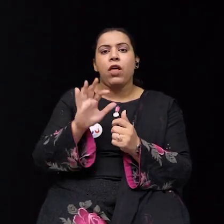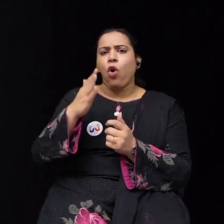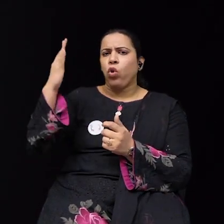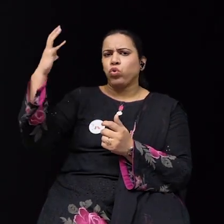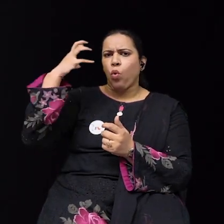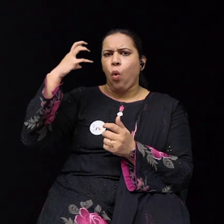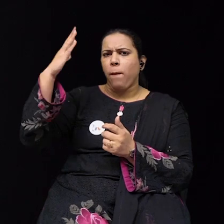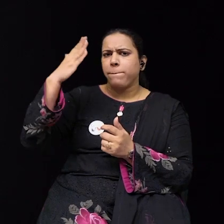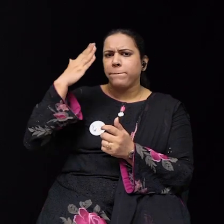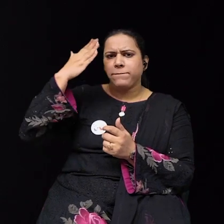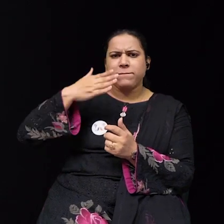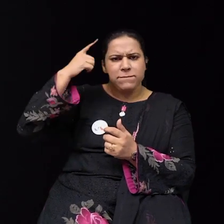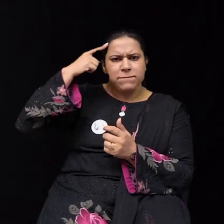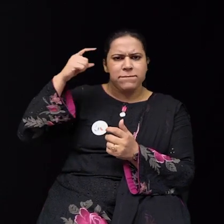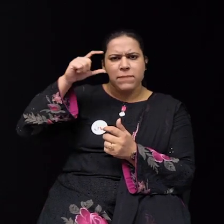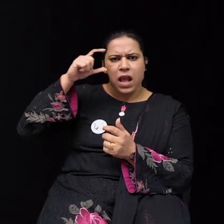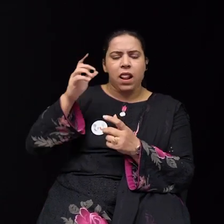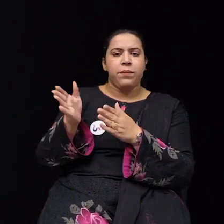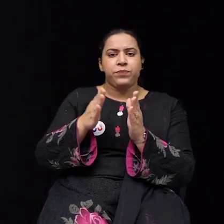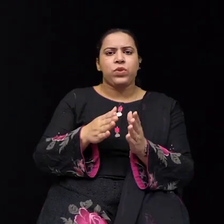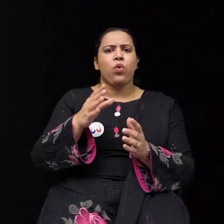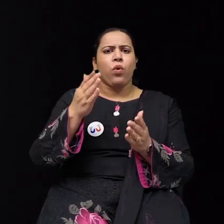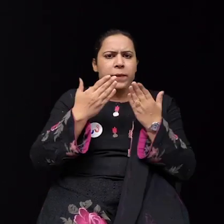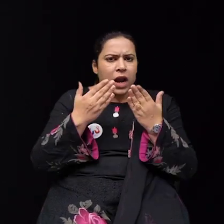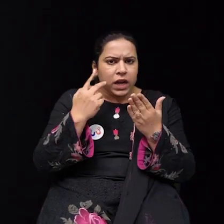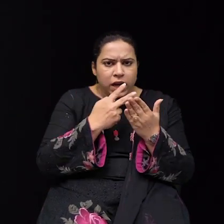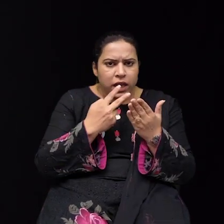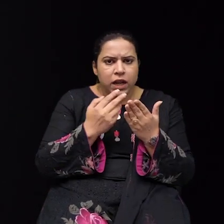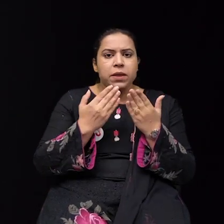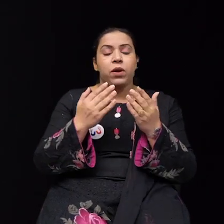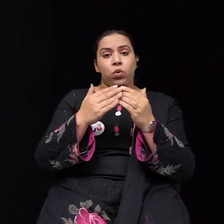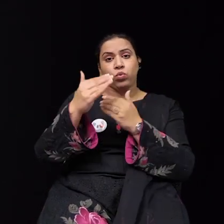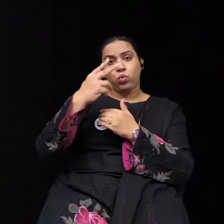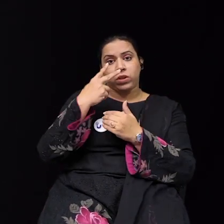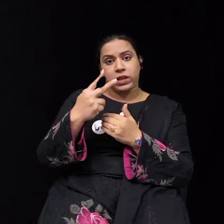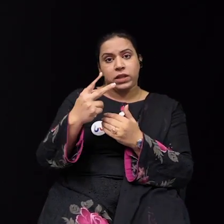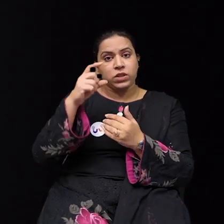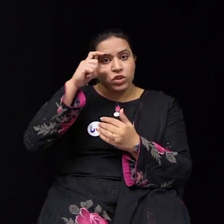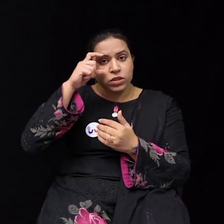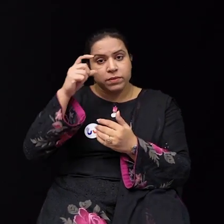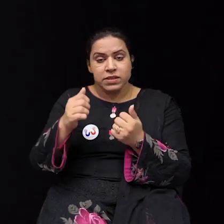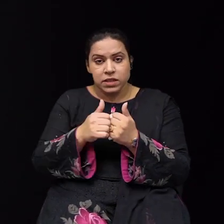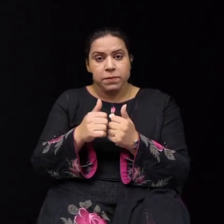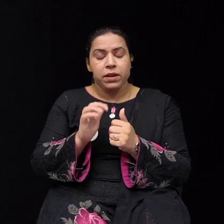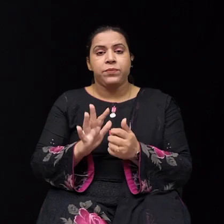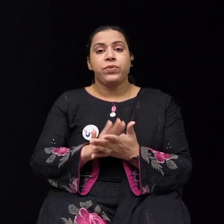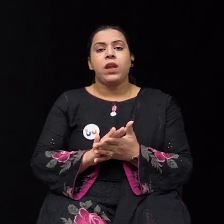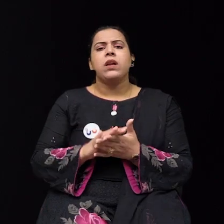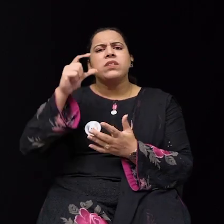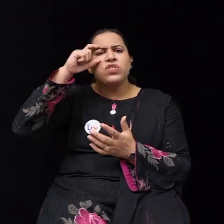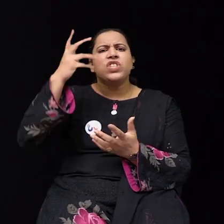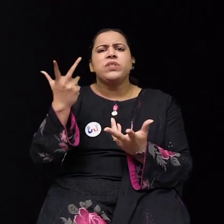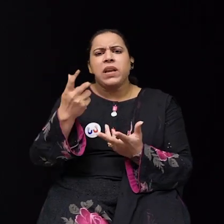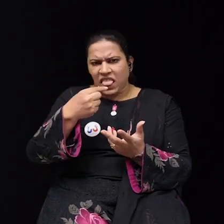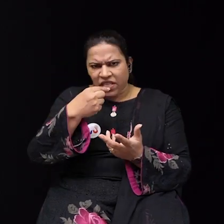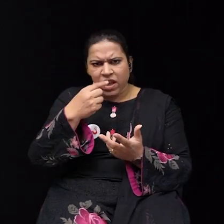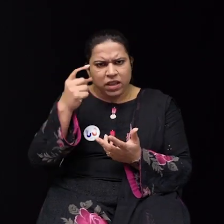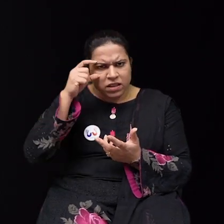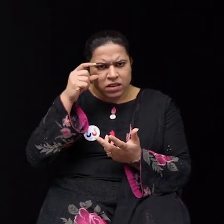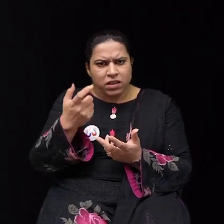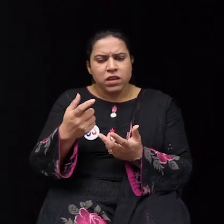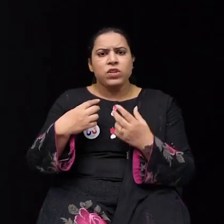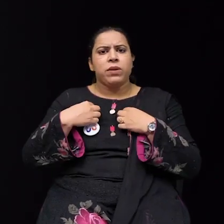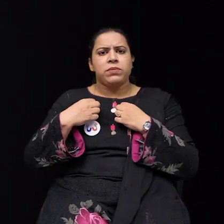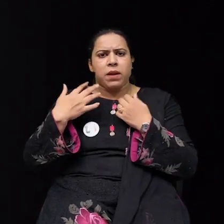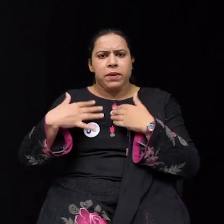धूप में चश्मा इस्तेमाल करता है, कोई पढ़ने के लिए इस्तेमाल करता है, कोई दूर देखने के लिए इस्तेमाल करता है। ये चश्मा क्या दवाई है?